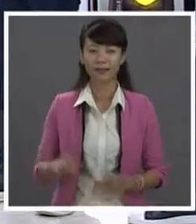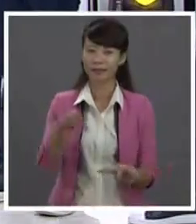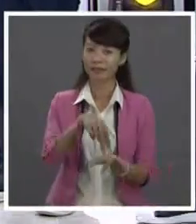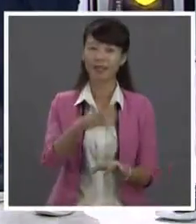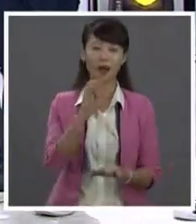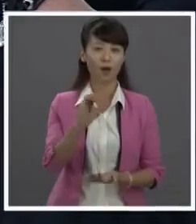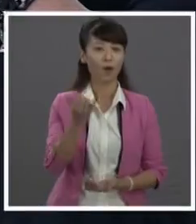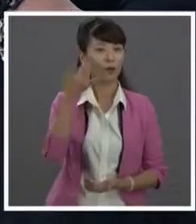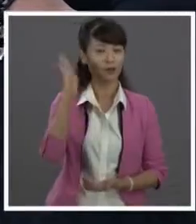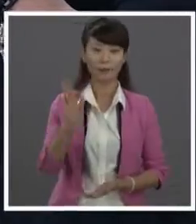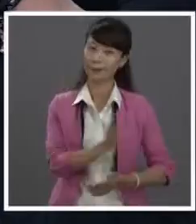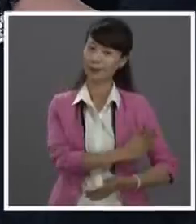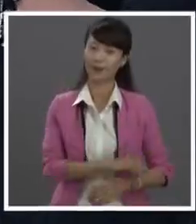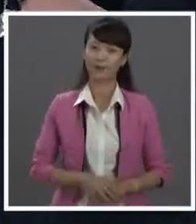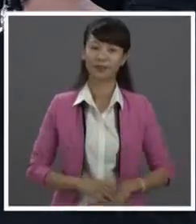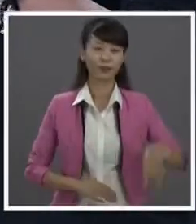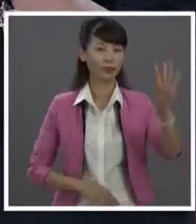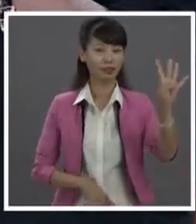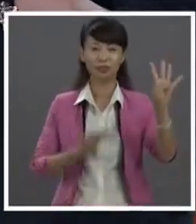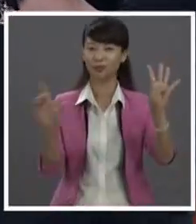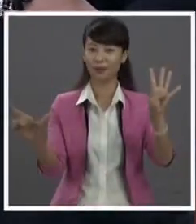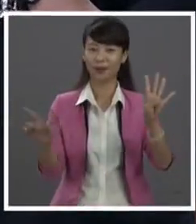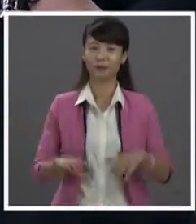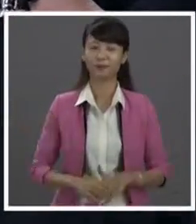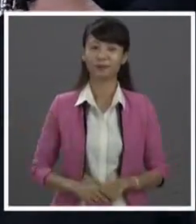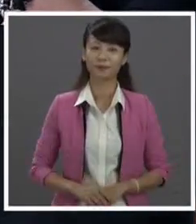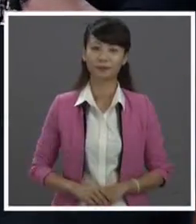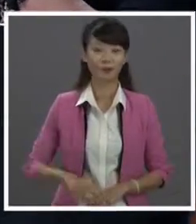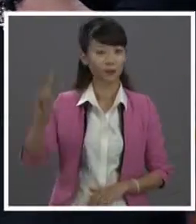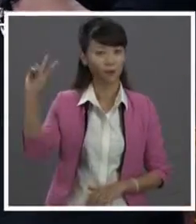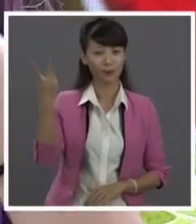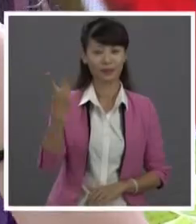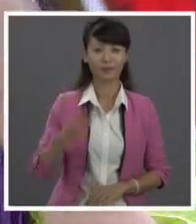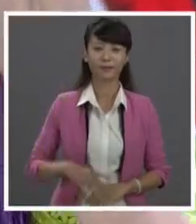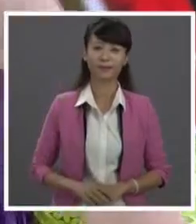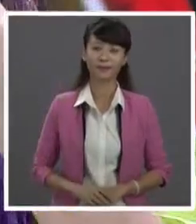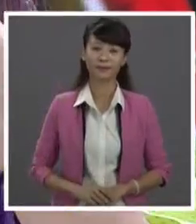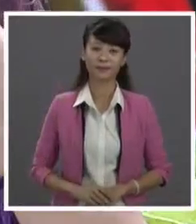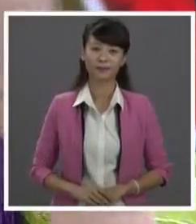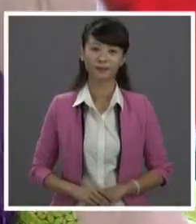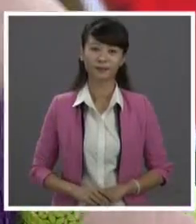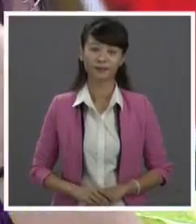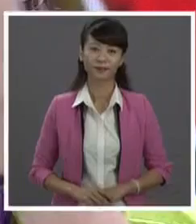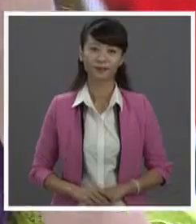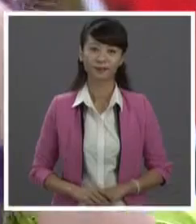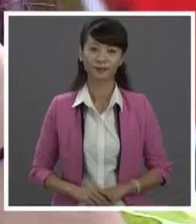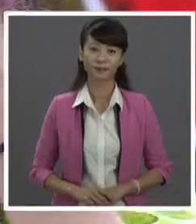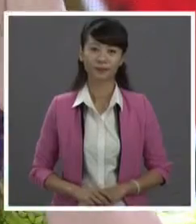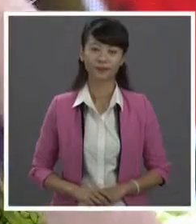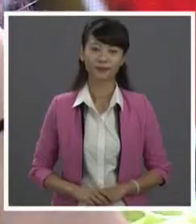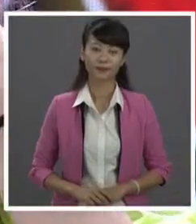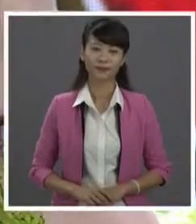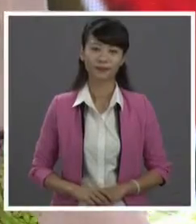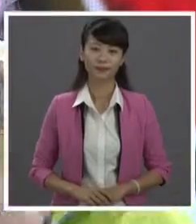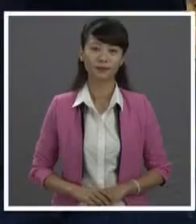五。 一手四，一手八。 四。 变。 我。好快， 高